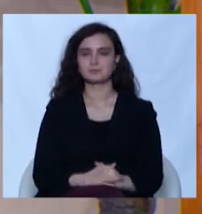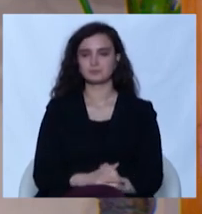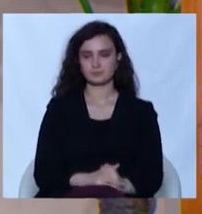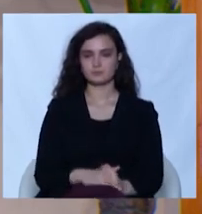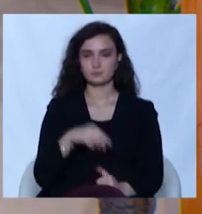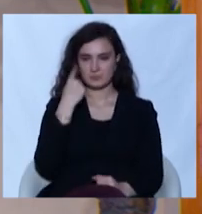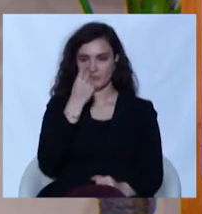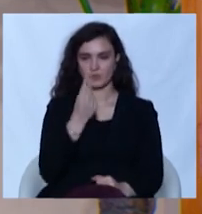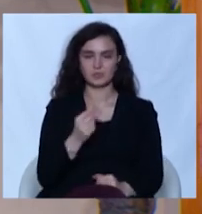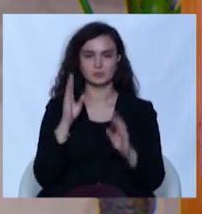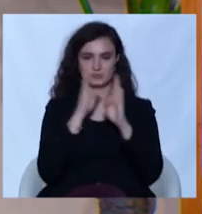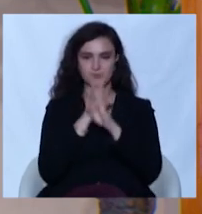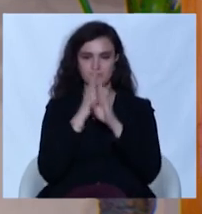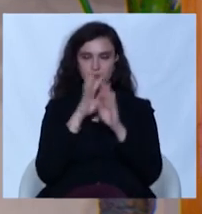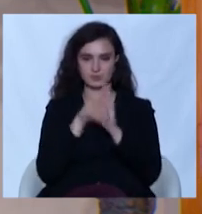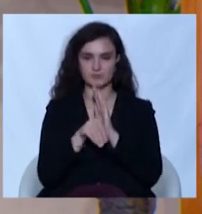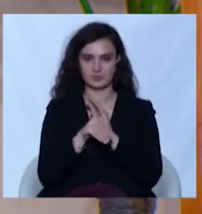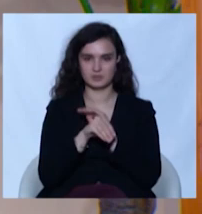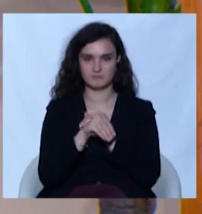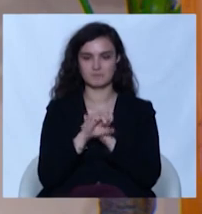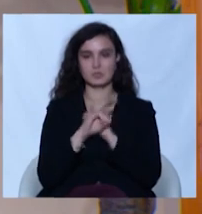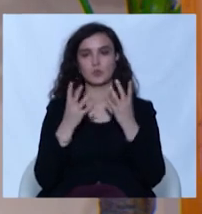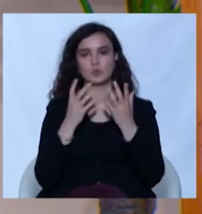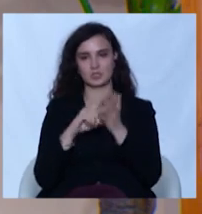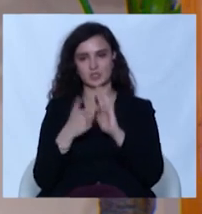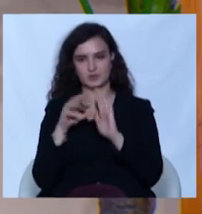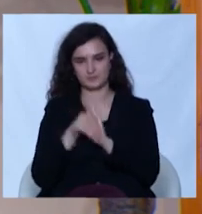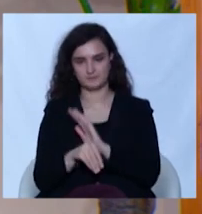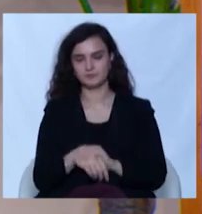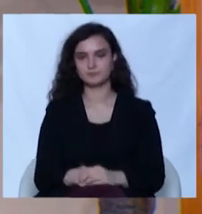პორტრეტი ბუნებაში, ან ინტერიერში, ან ოთახში.